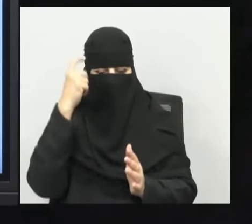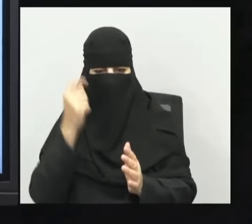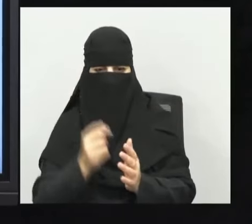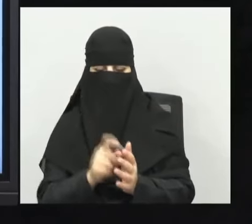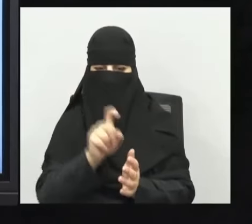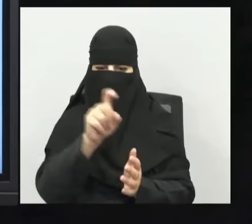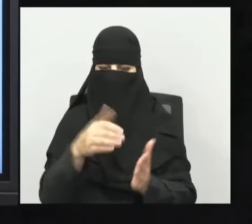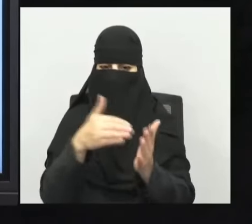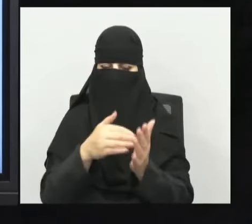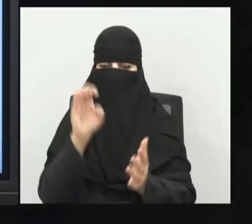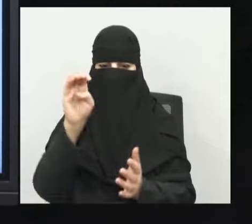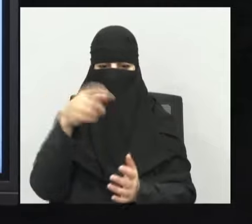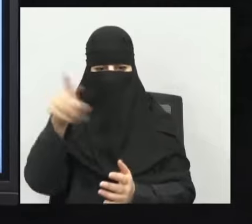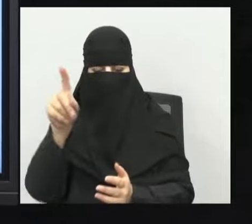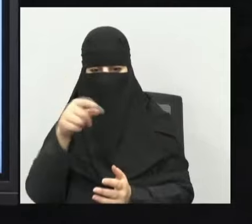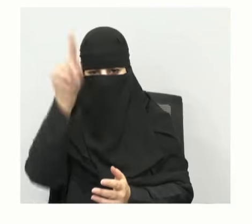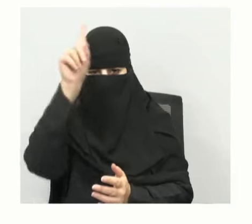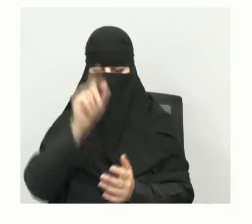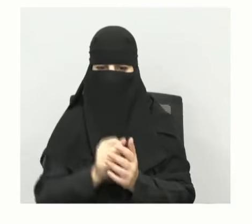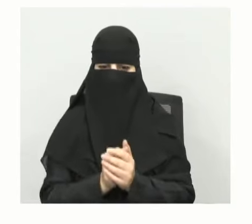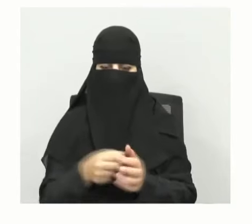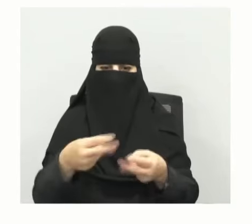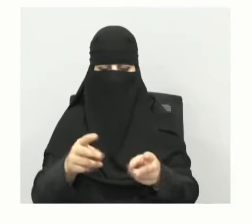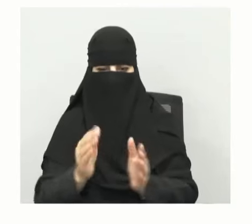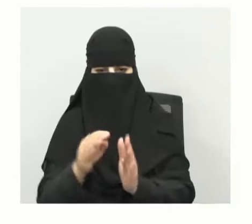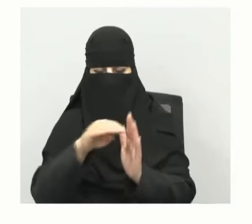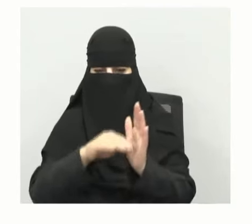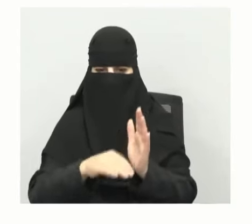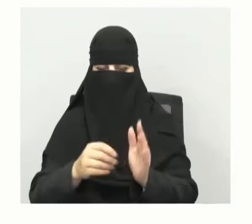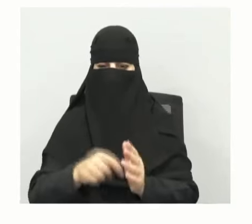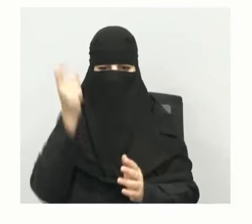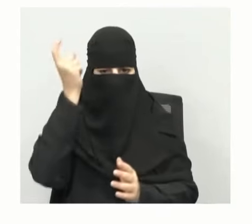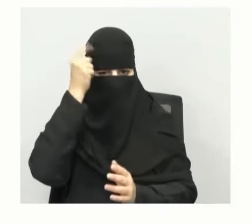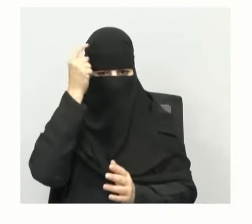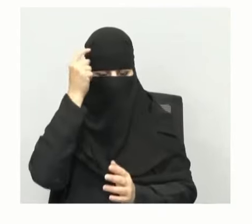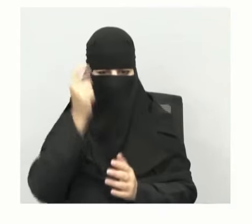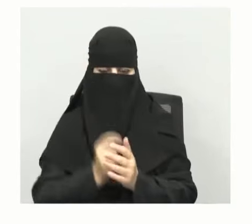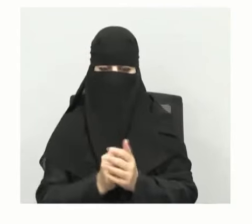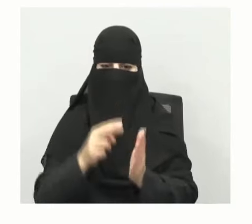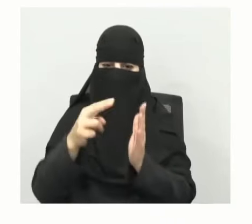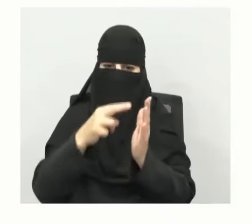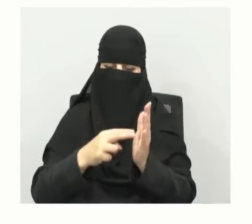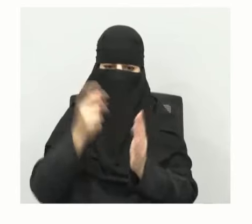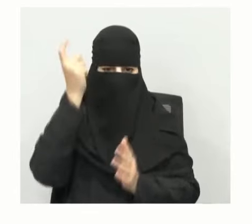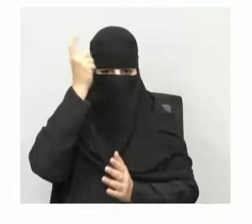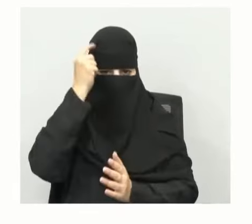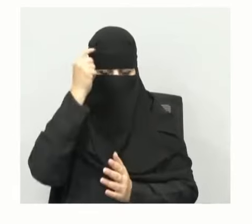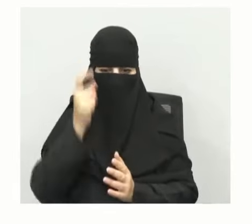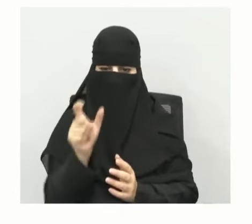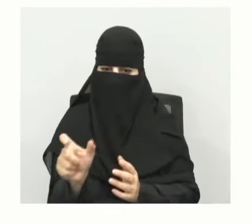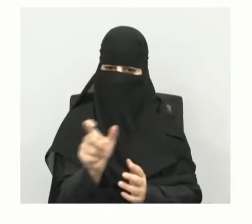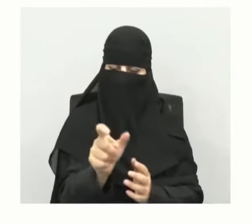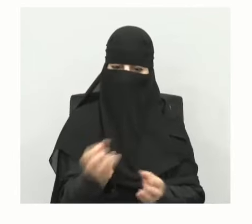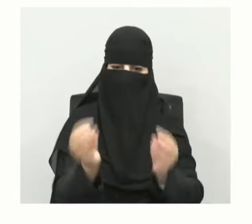واستطيع اني اصل لاجابه صحيحه بمشيئه الله اذا نبدا بالخطوه الاولى وهي خطوه الفهم اذا ساقرا قراءه فهم ساحدد